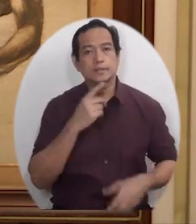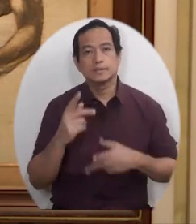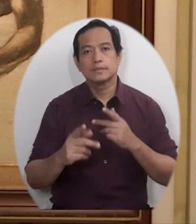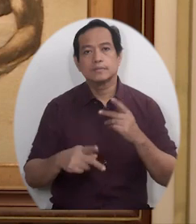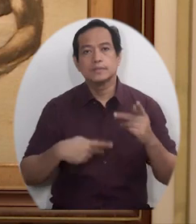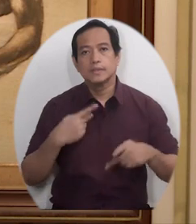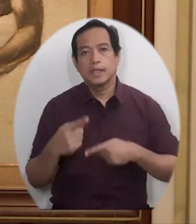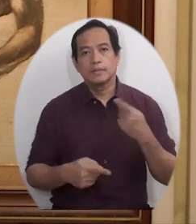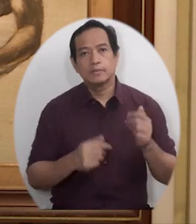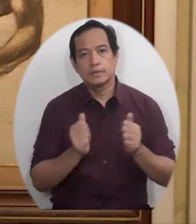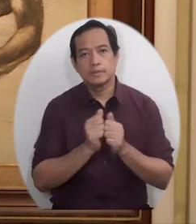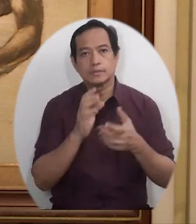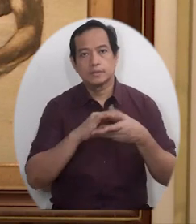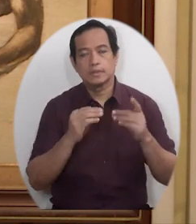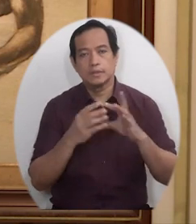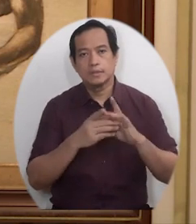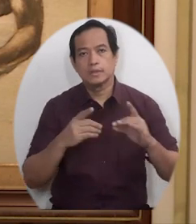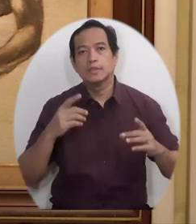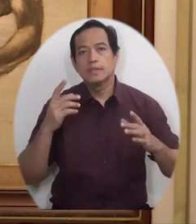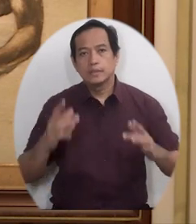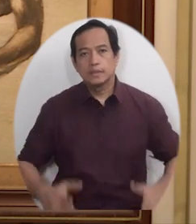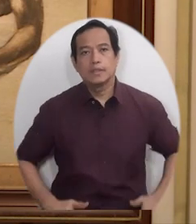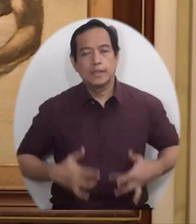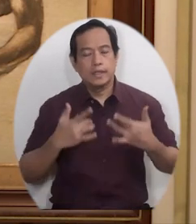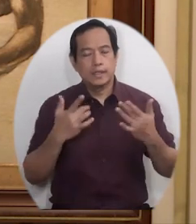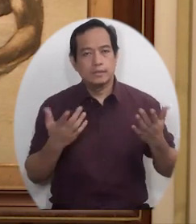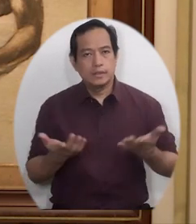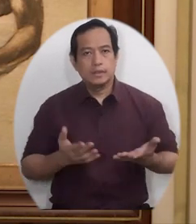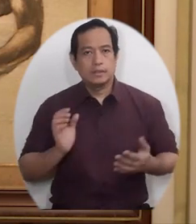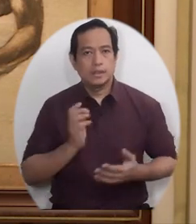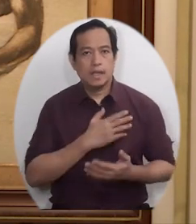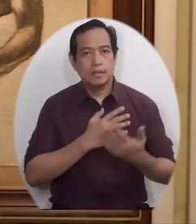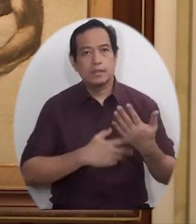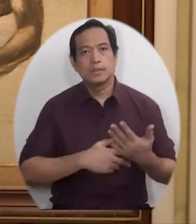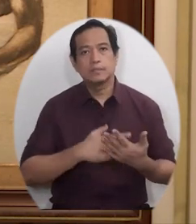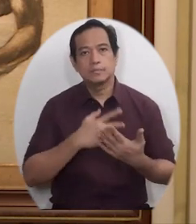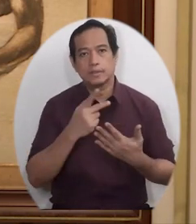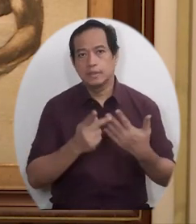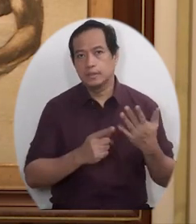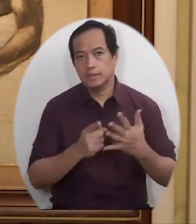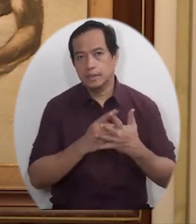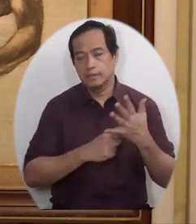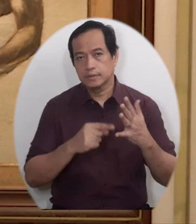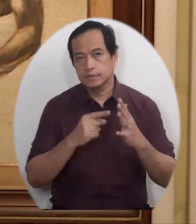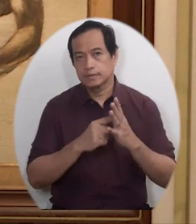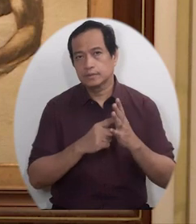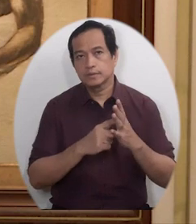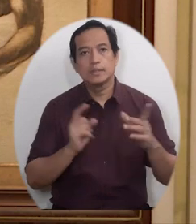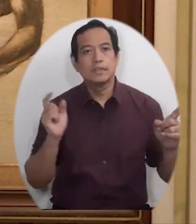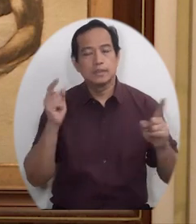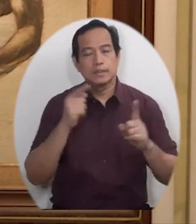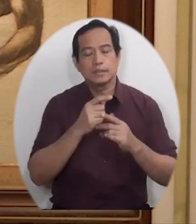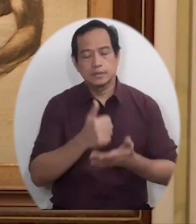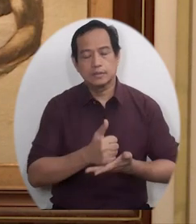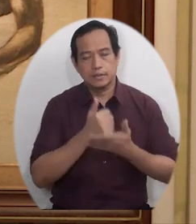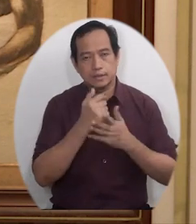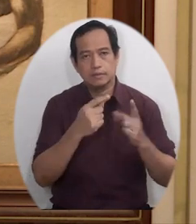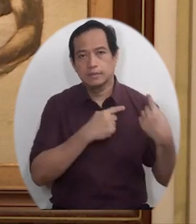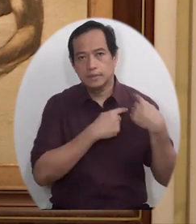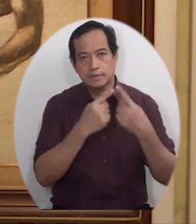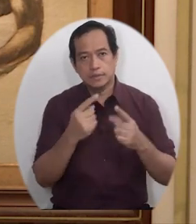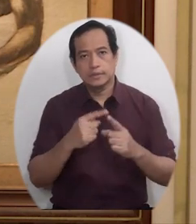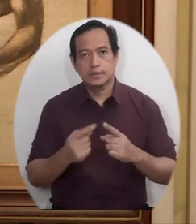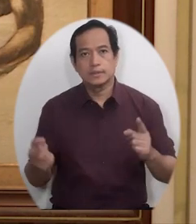sa kwento ng kanilang buhay. Dito sa ating programang Ang Tanging Layunin ay Makatulong. Mula